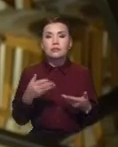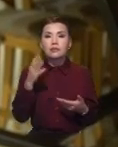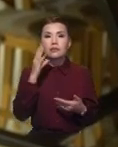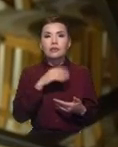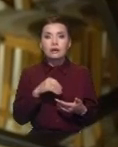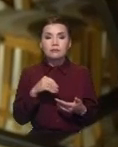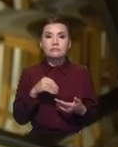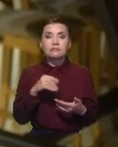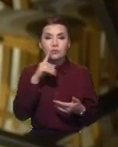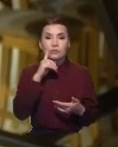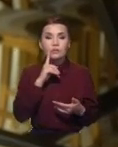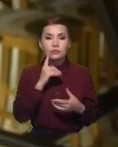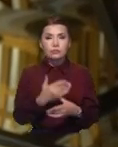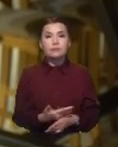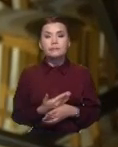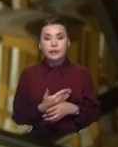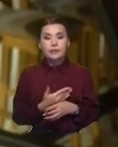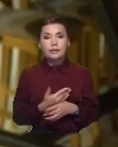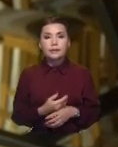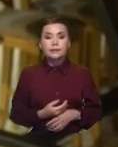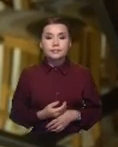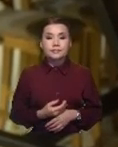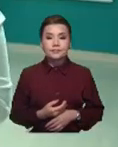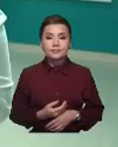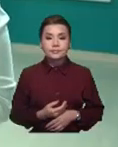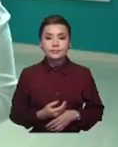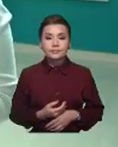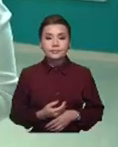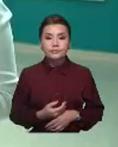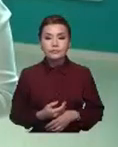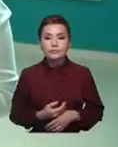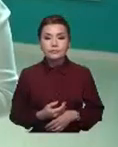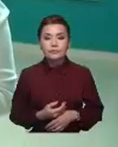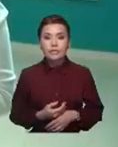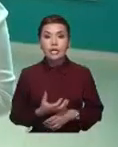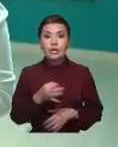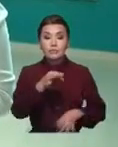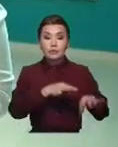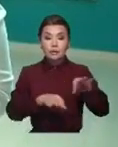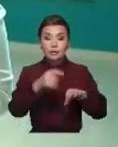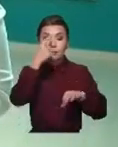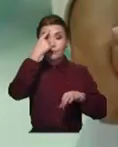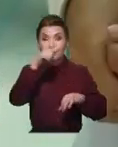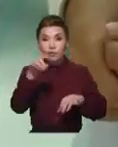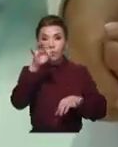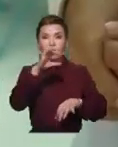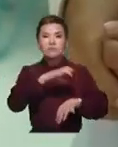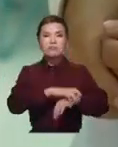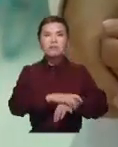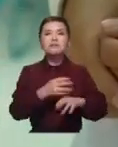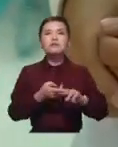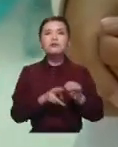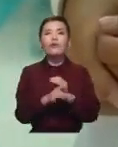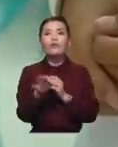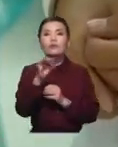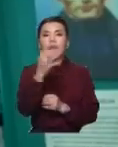жүріп тұрғанға керек нәрсе ғой, керек зат қой негізінде. Жоба авторлары бұл білезікті жасауға әлеуметтік желідегі